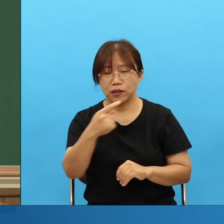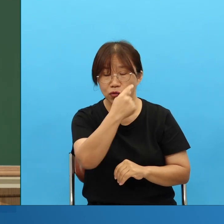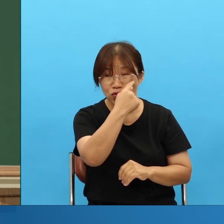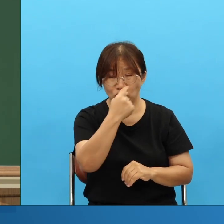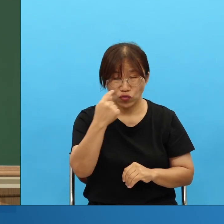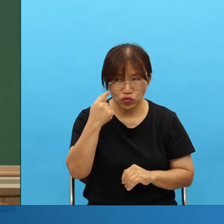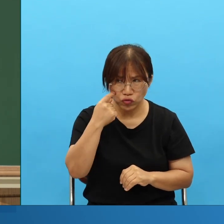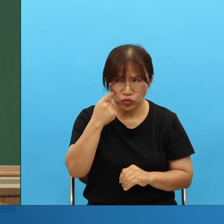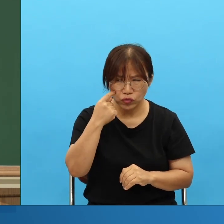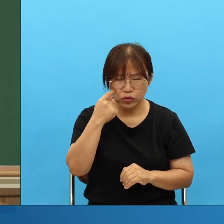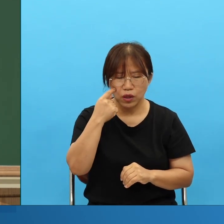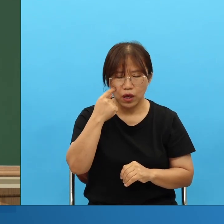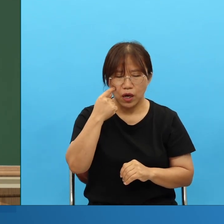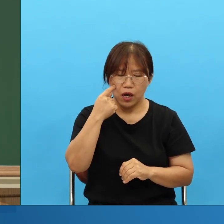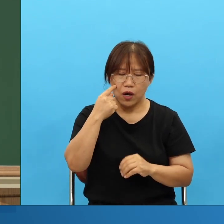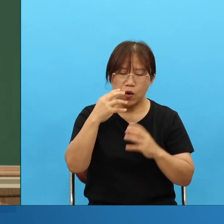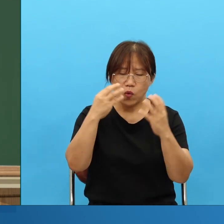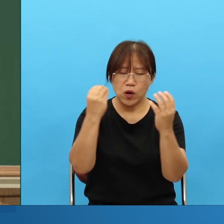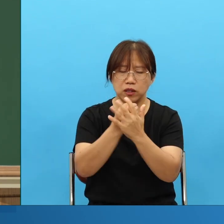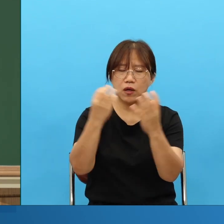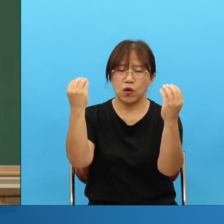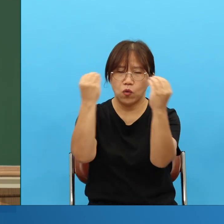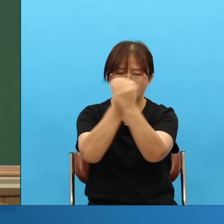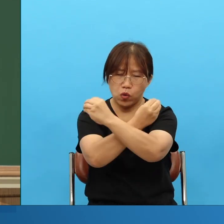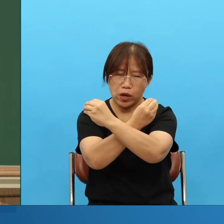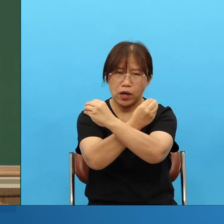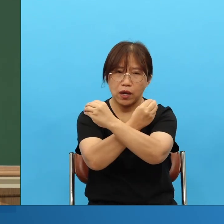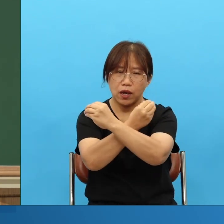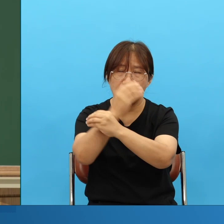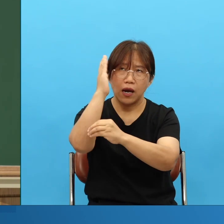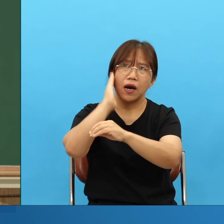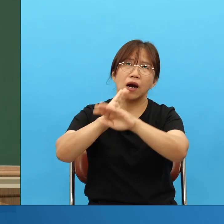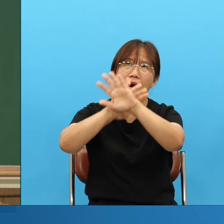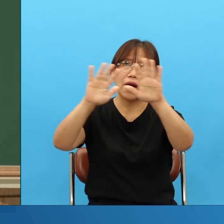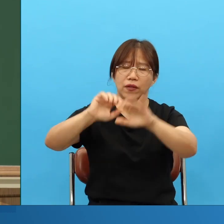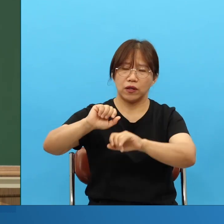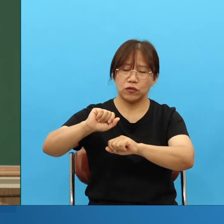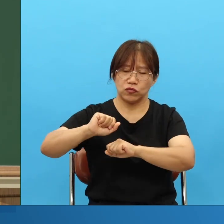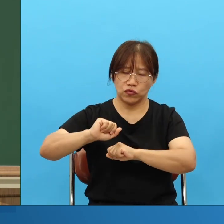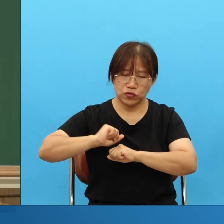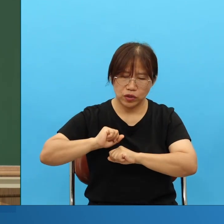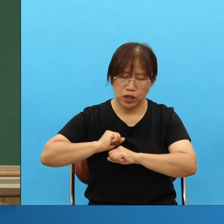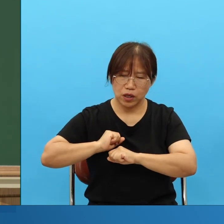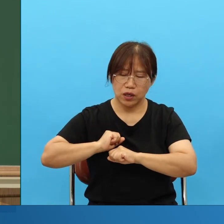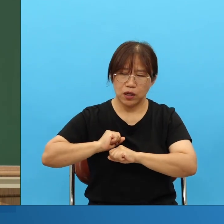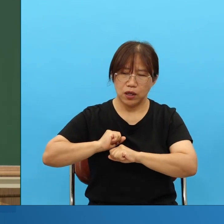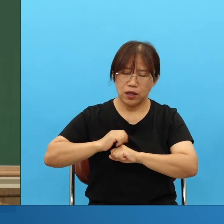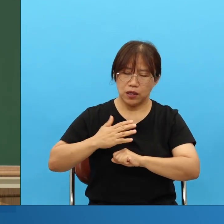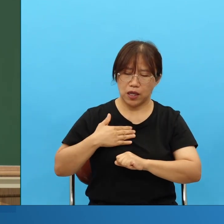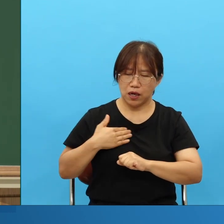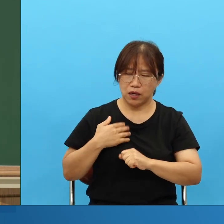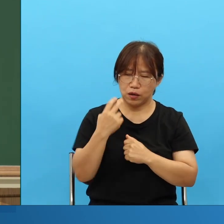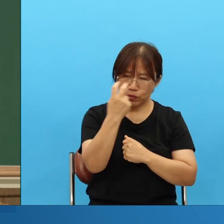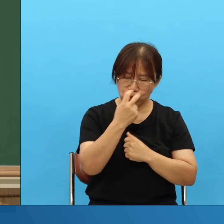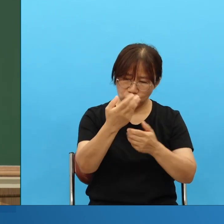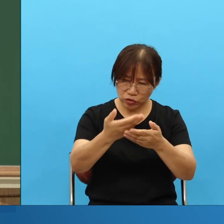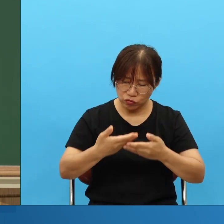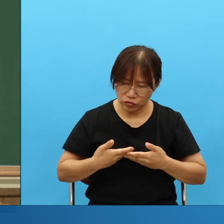18만 5천에 이게 막 진짜 하늘 군대가 보호한다는 부분들이 이런